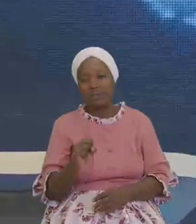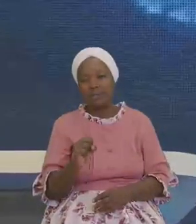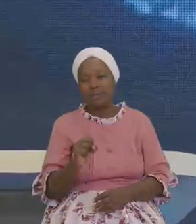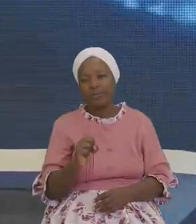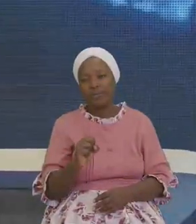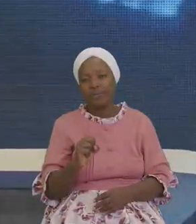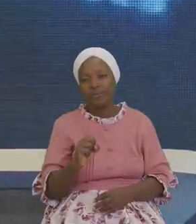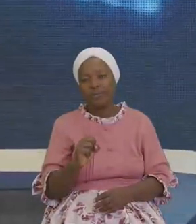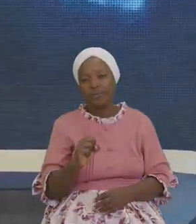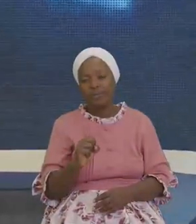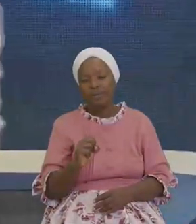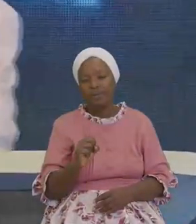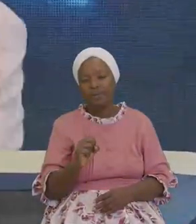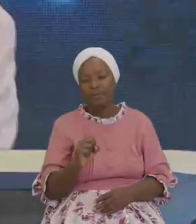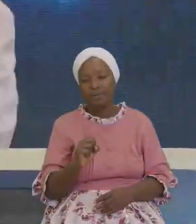pécheurs.